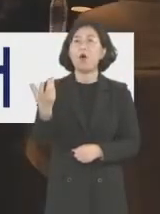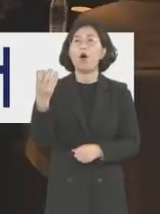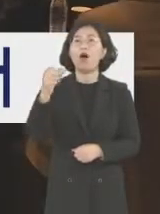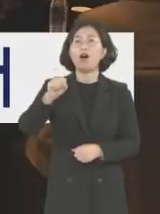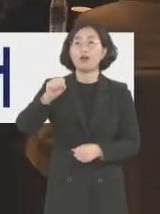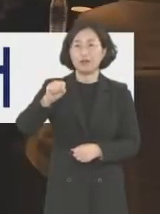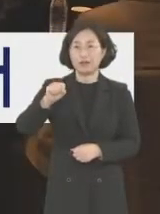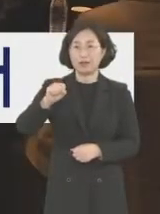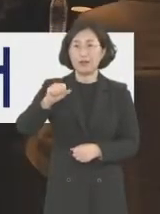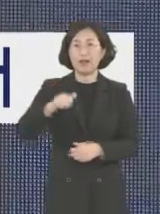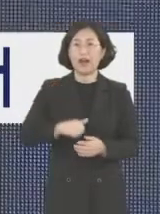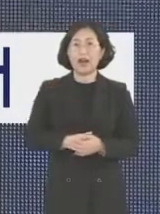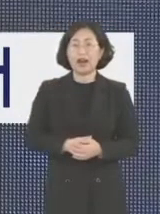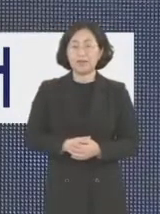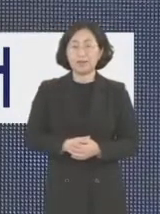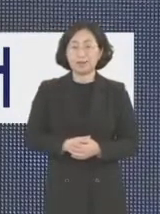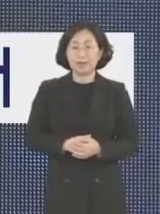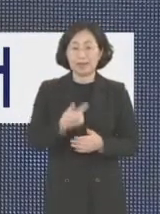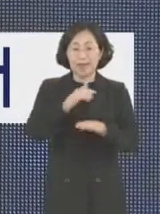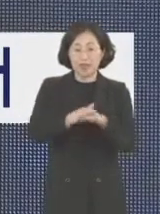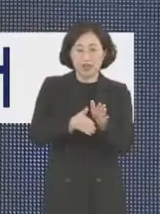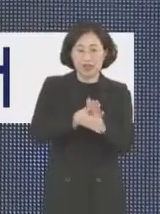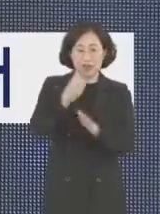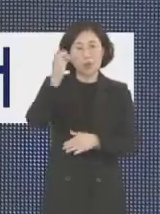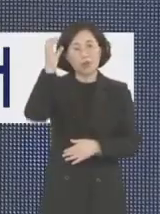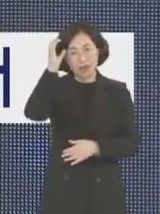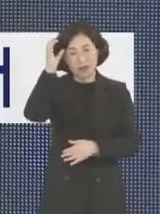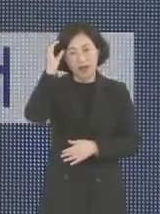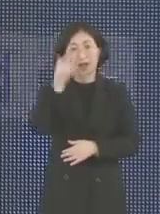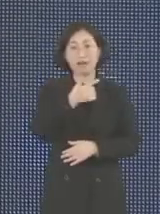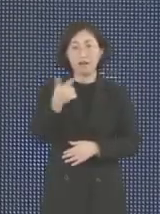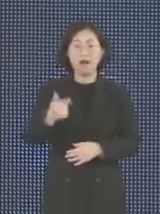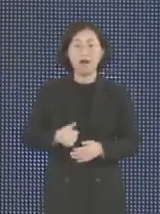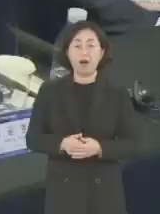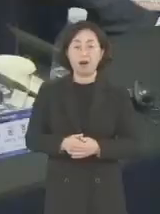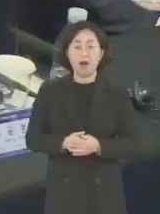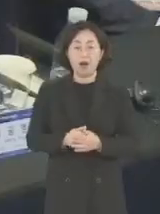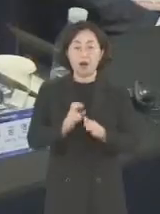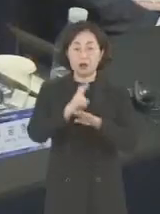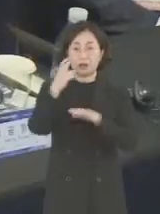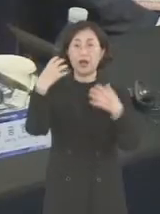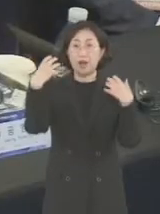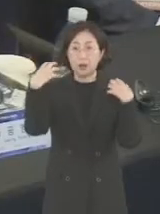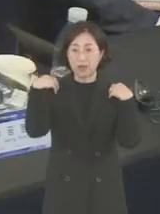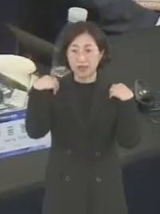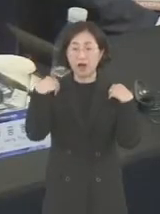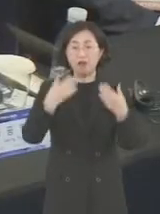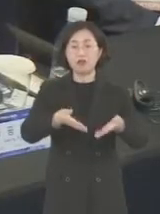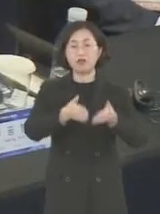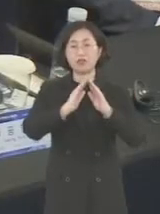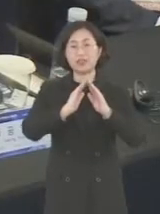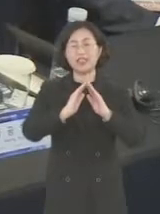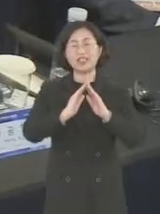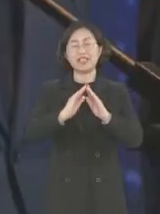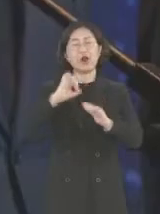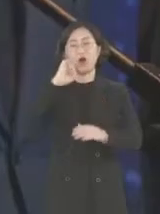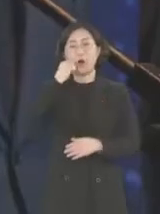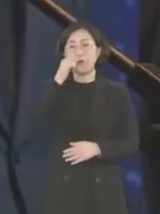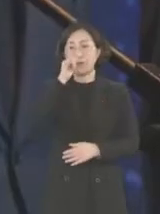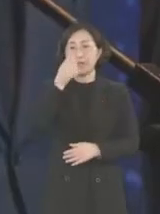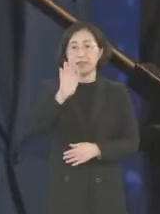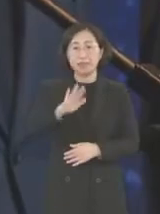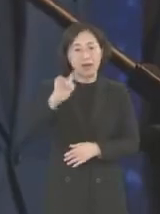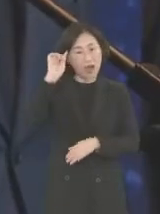발표한 우주경제 로드맵에 대전시도 기대감을 나타냅니다. 우주항공청 유치는 어려워졌지만 연구와